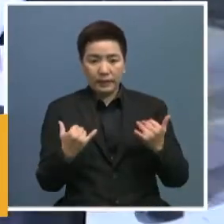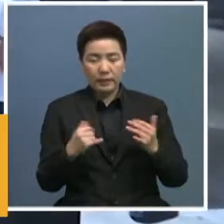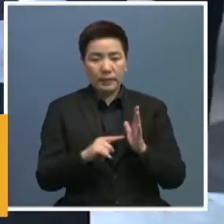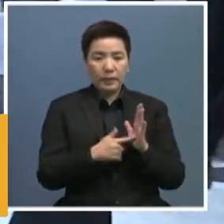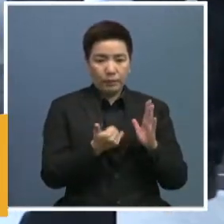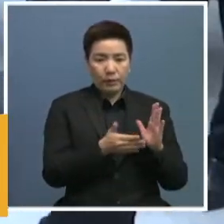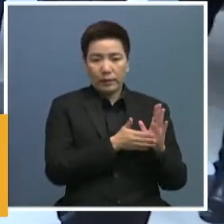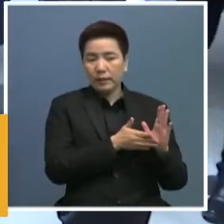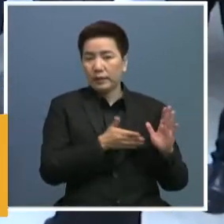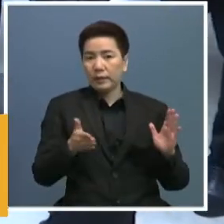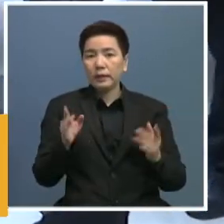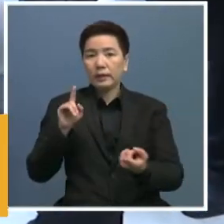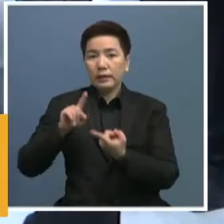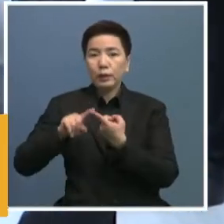ขึ้นตั้งแต่วันนี้ไปจนถึงวันศุกร์นั่นเองค่ะ